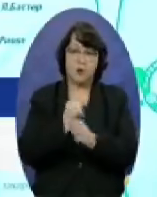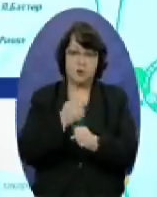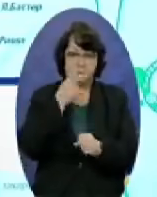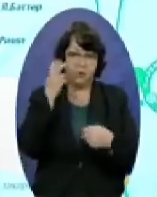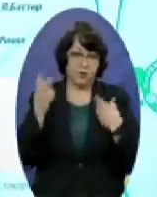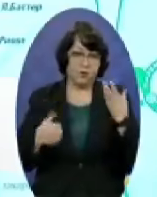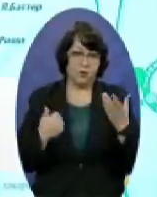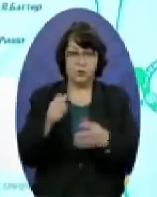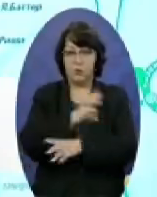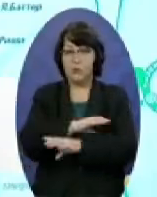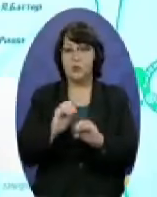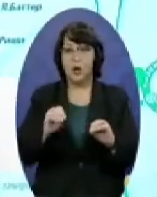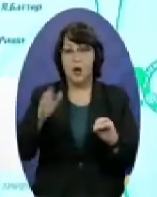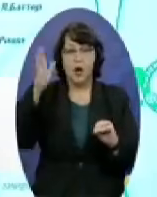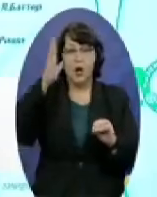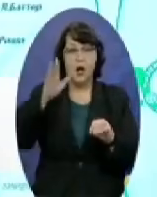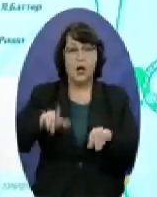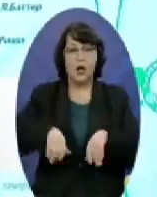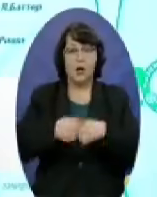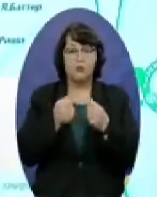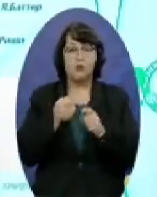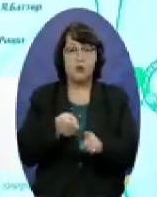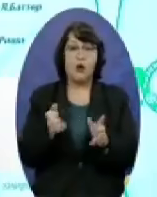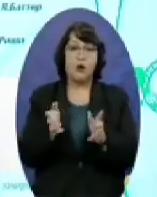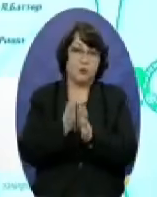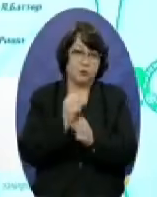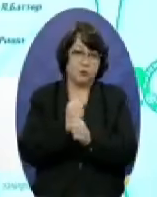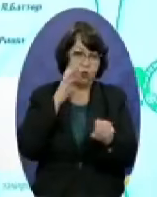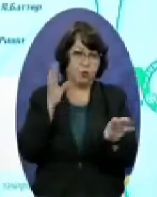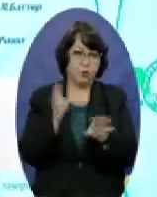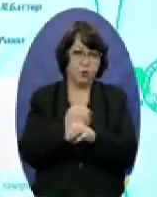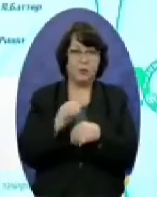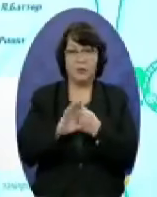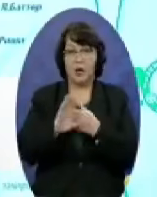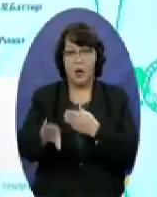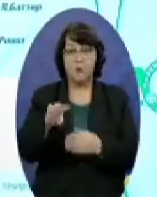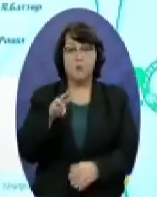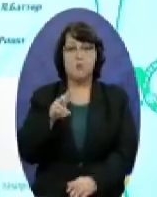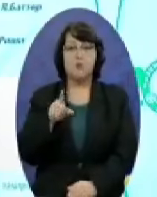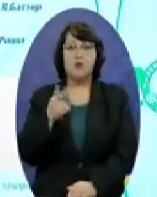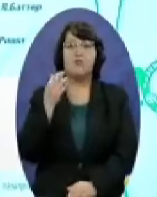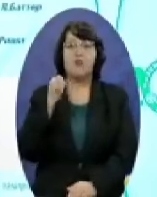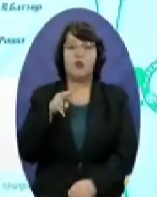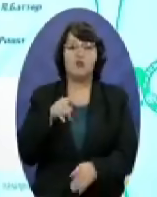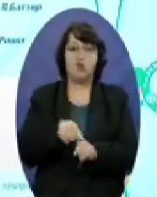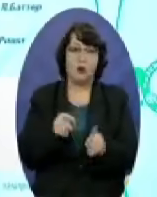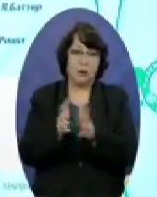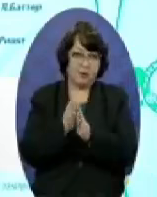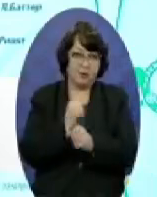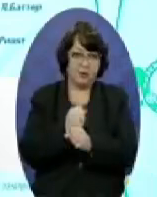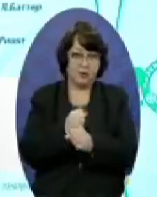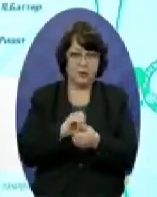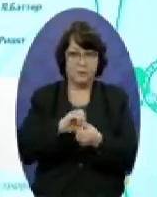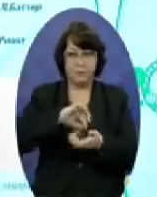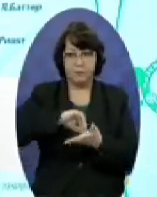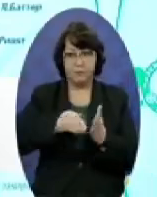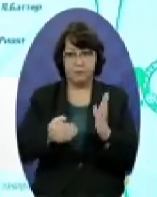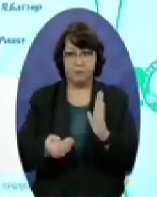Энэ удаагийн сургалтыг бид гэмтлийн чиглэлээр хамтран зохион байгууллаа. Цаашид мэдрэлийн чиглэлээр хамтран ажиллахаар төлөвлөж байна.